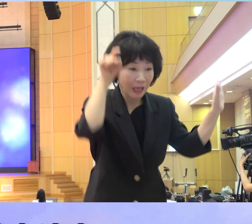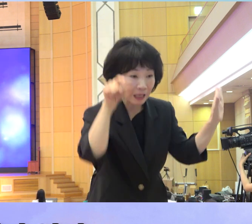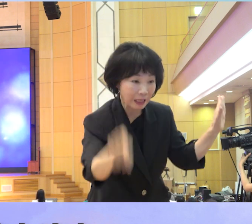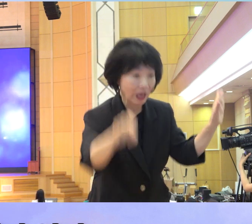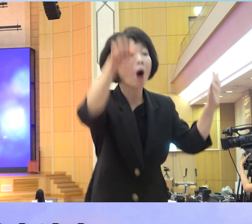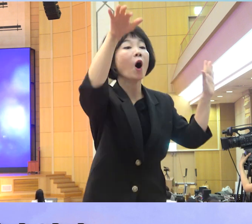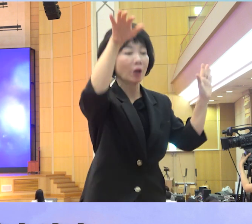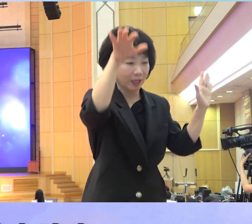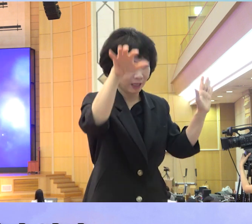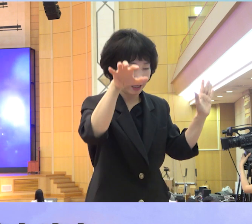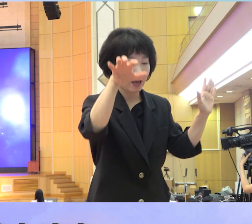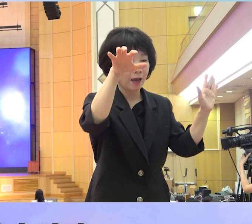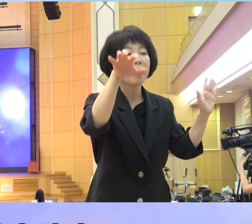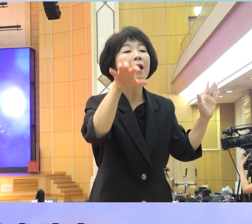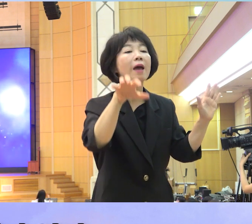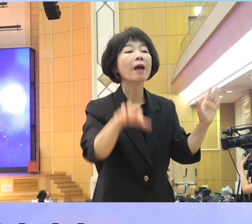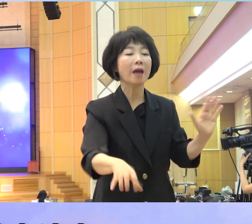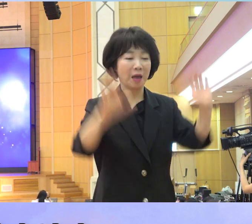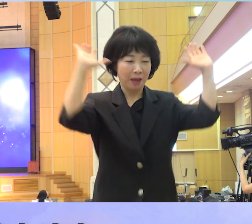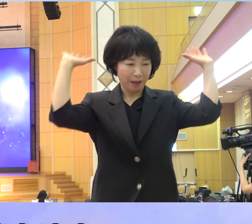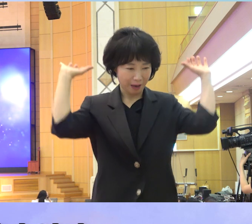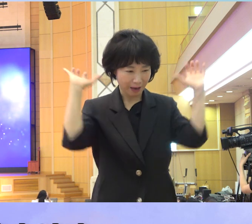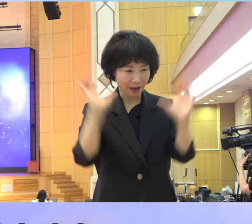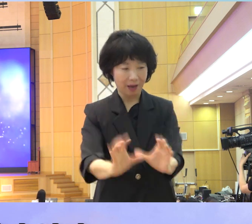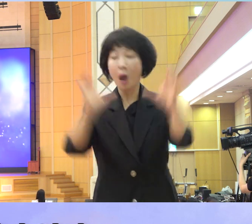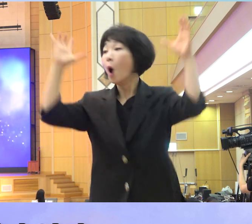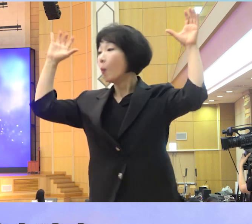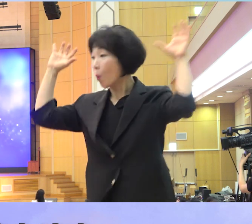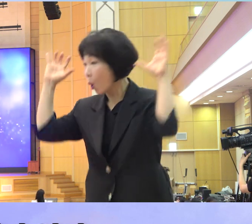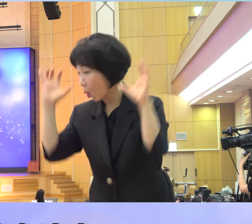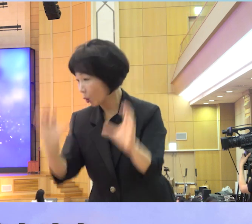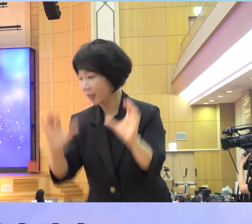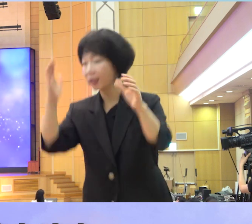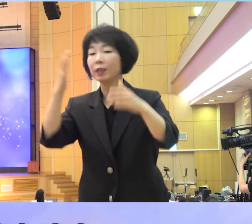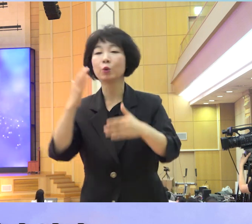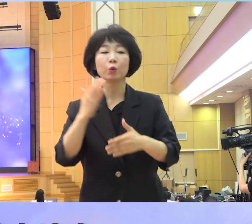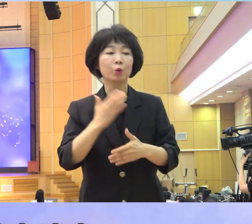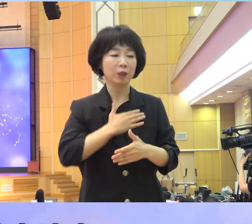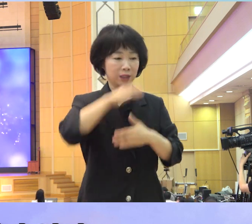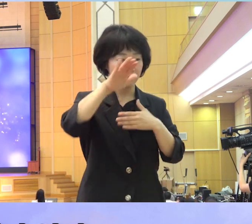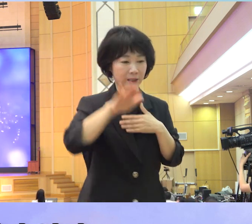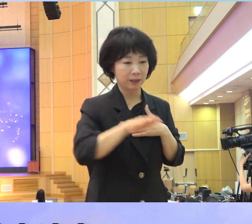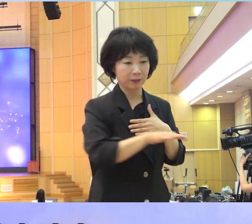주의 자녀라. 여기에 모인